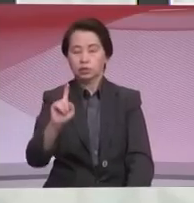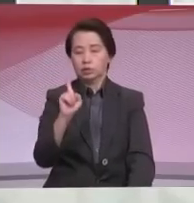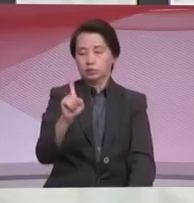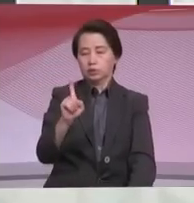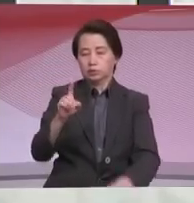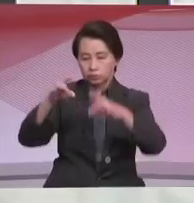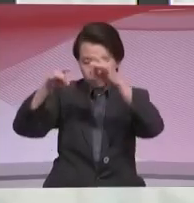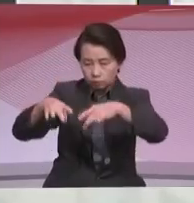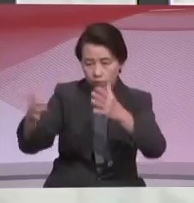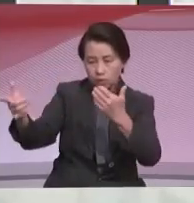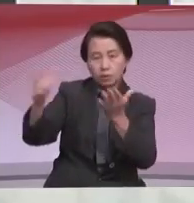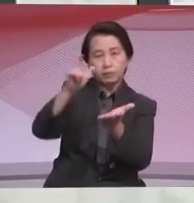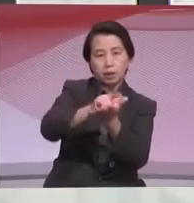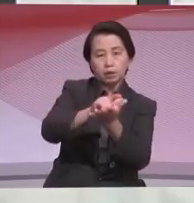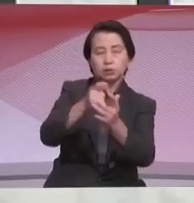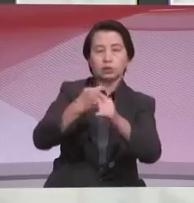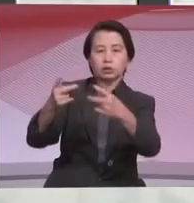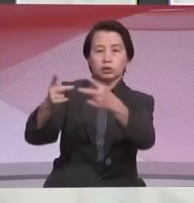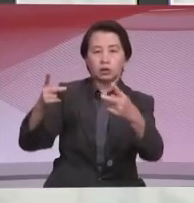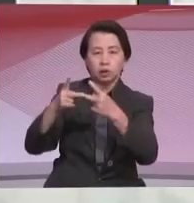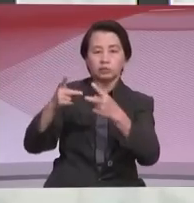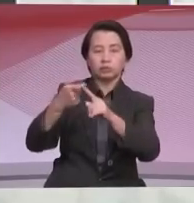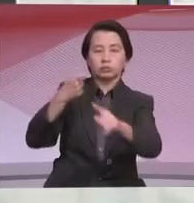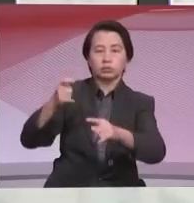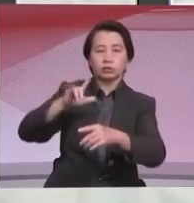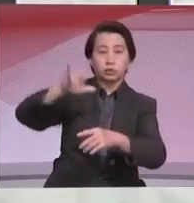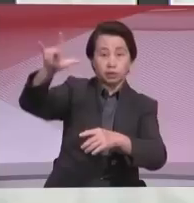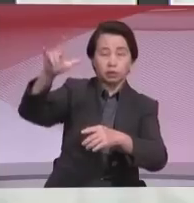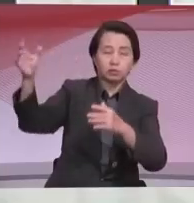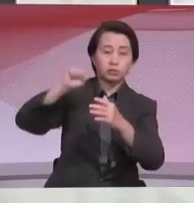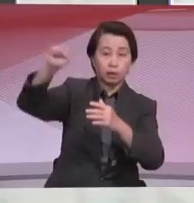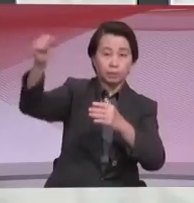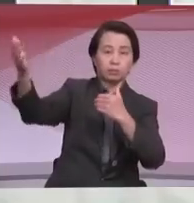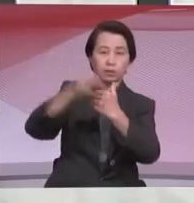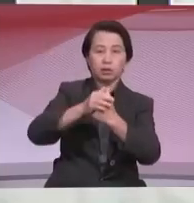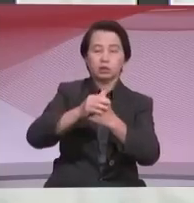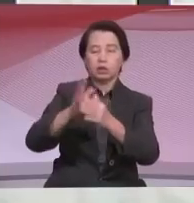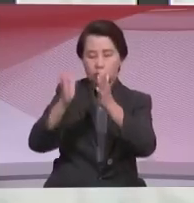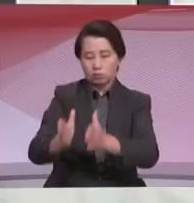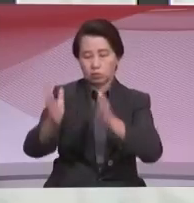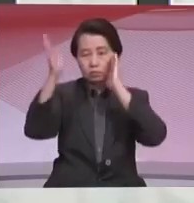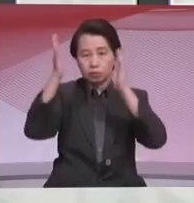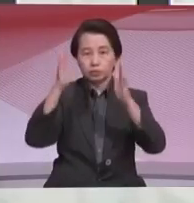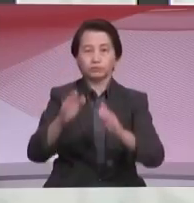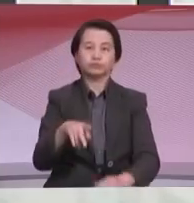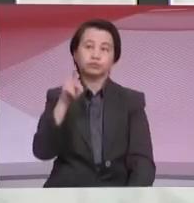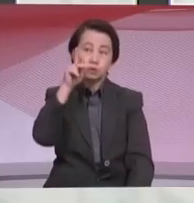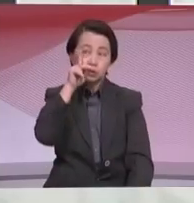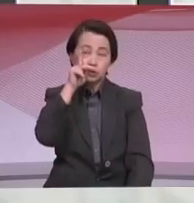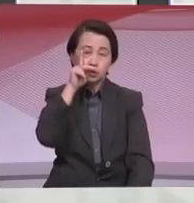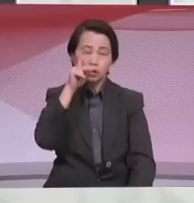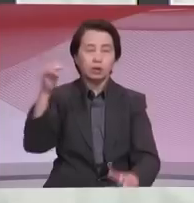kes saringan pulang pada kawasan berisiko iaitu di Sabah yang melibatkan warga negara. Di Kedah, 1 kes